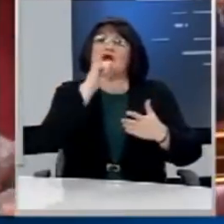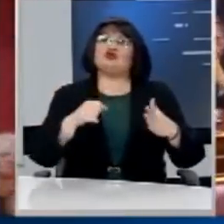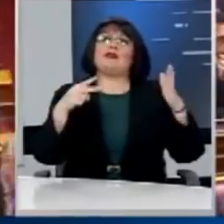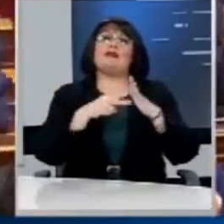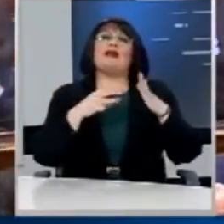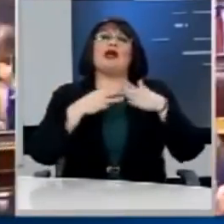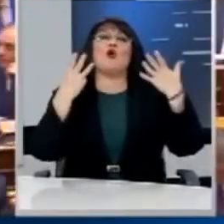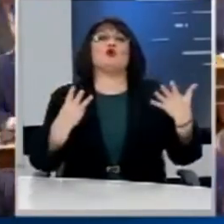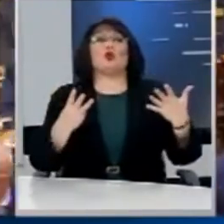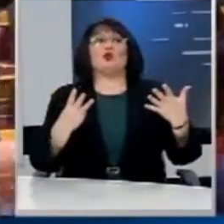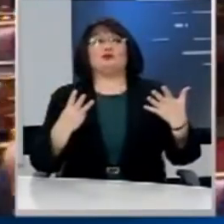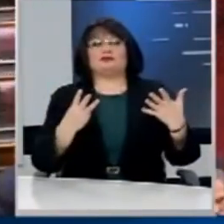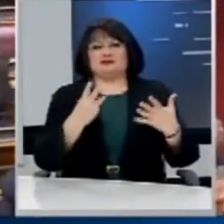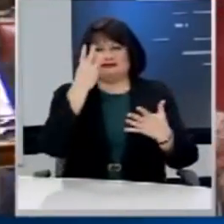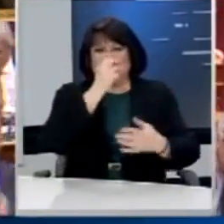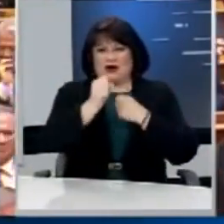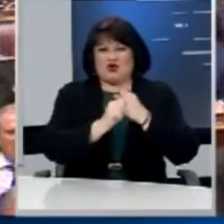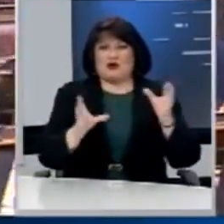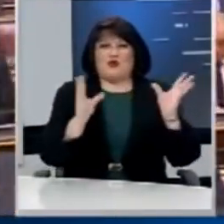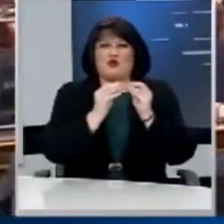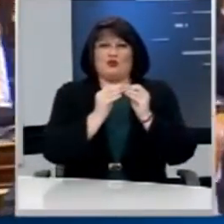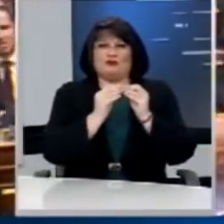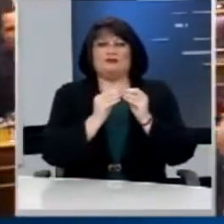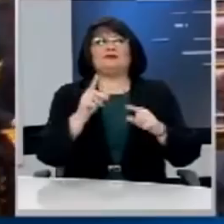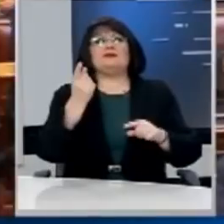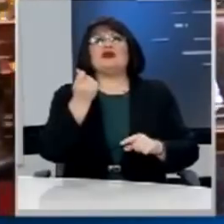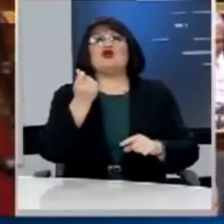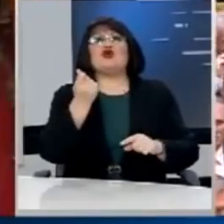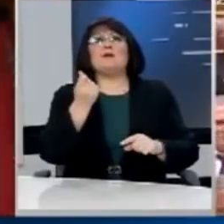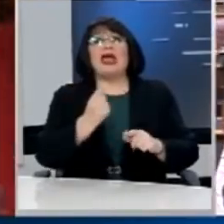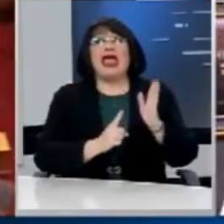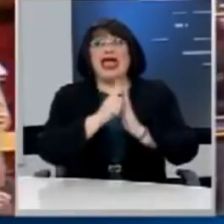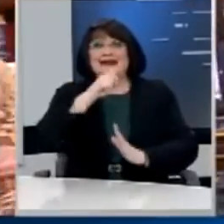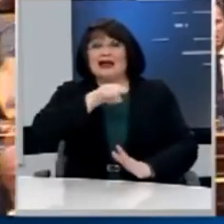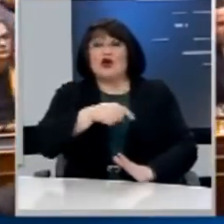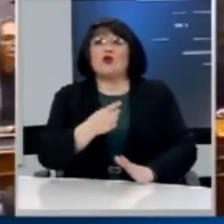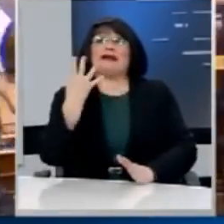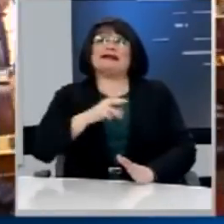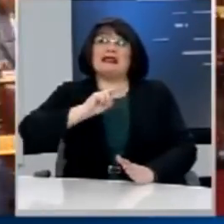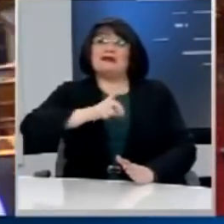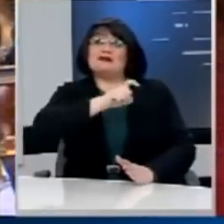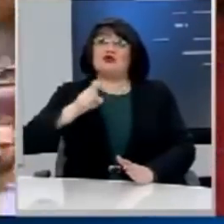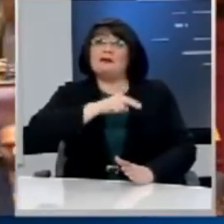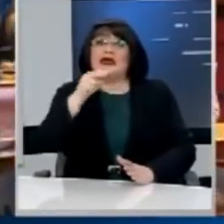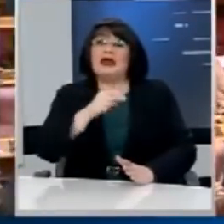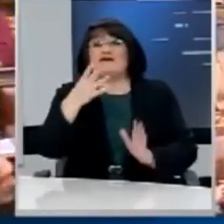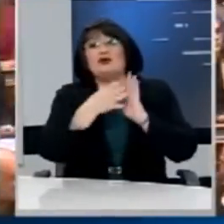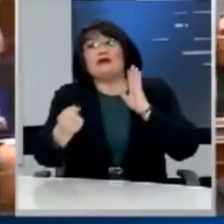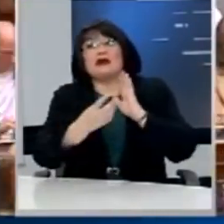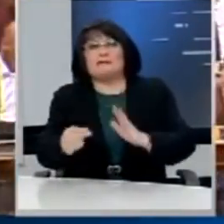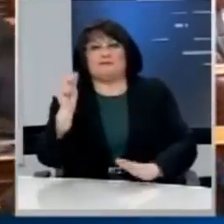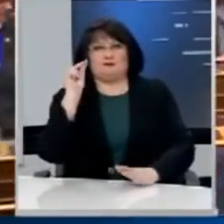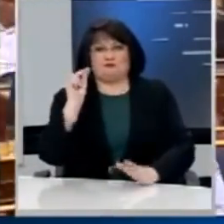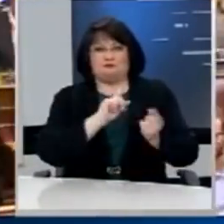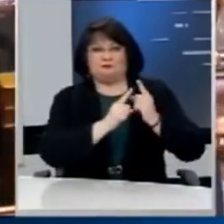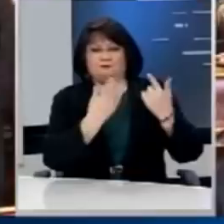2016-2018 αφαιρέθηκαν από την οικονομία 11,4 δισεκατομμύρια πέραν των δεσμεύσεων